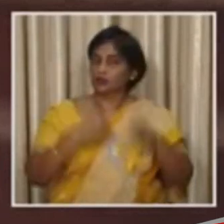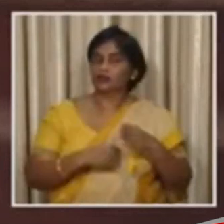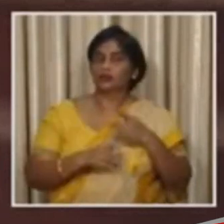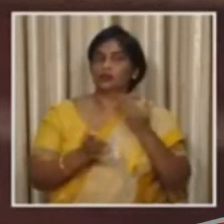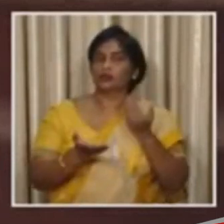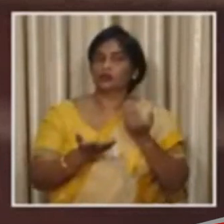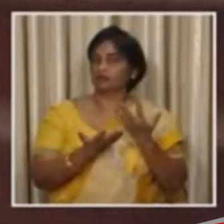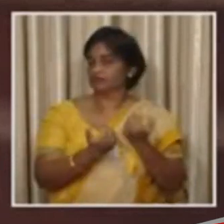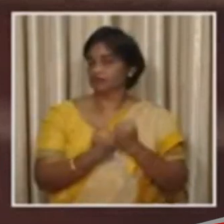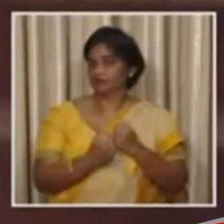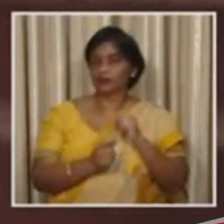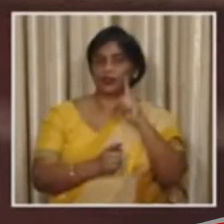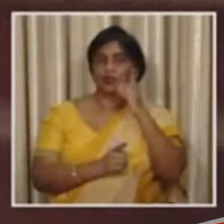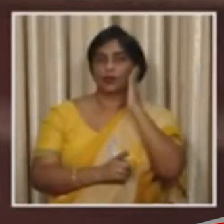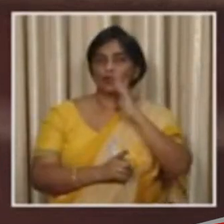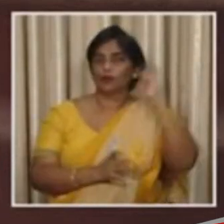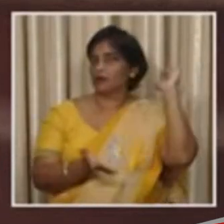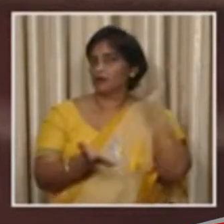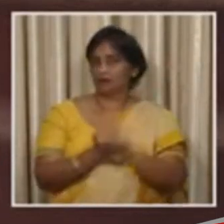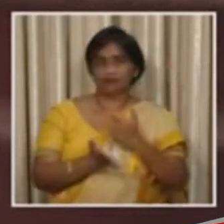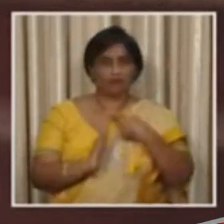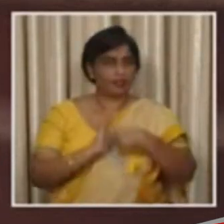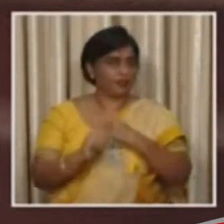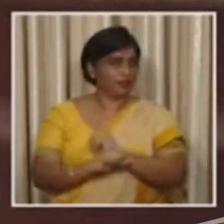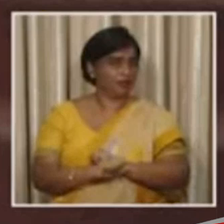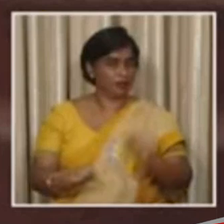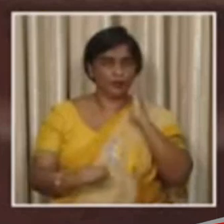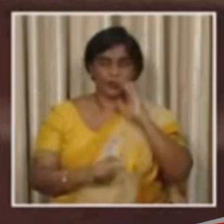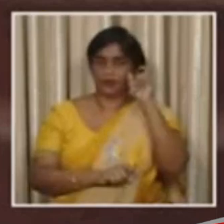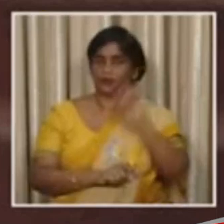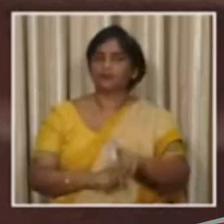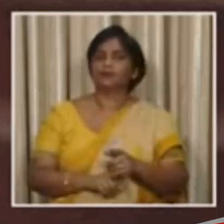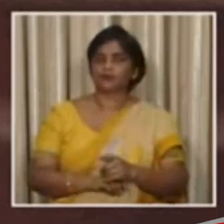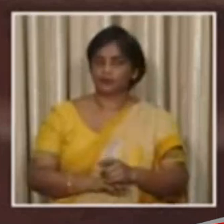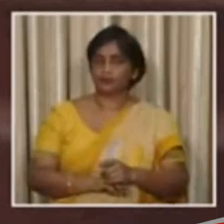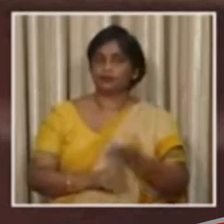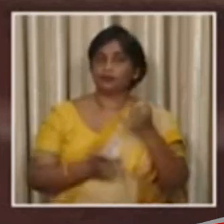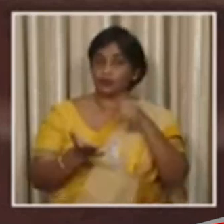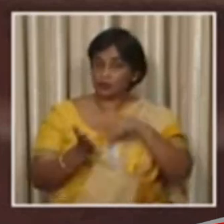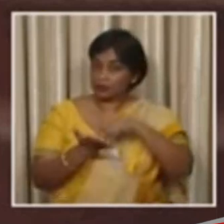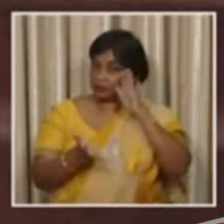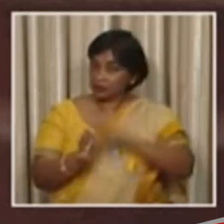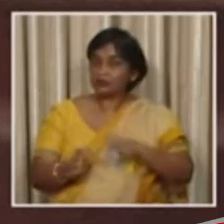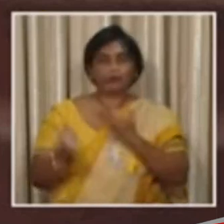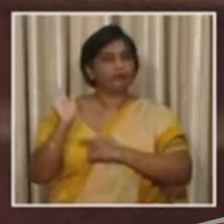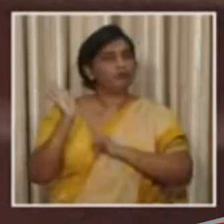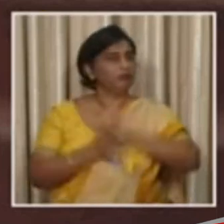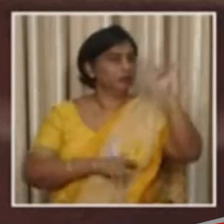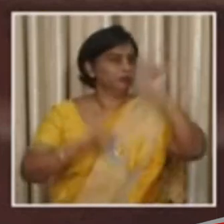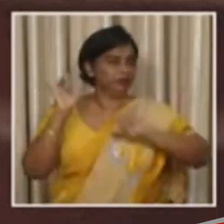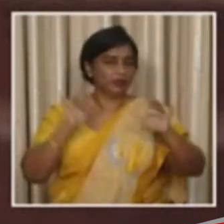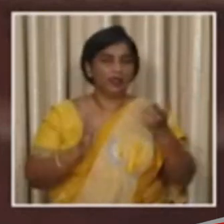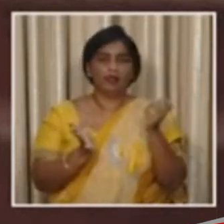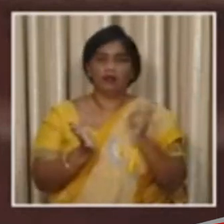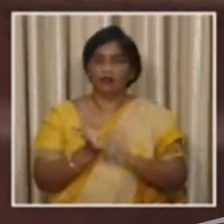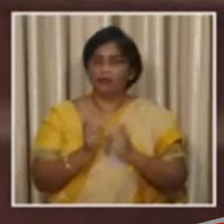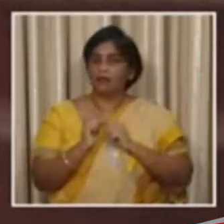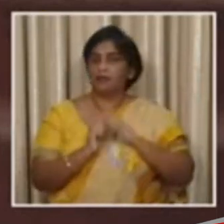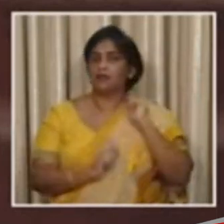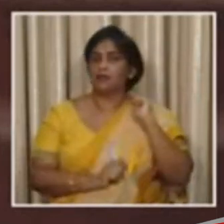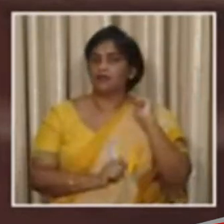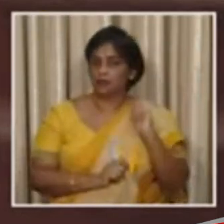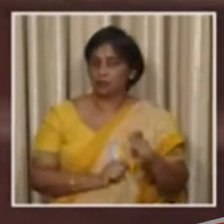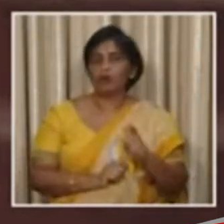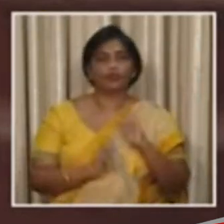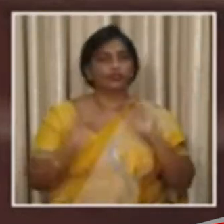බාරගන්න වෙලාවේ. එක සංචාරකයෙක්වත් ලංකාවේ හිටියේ නැහැ. සංචාරක හිටපු ප්‍රමාණයක් ගියා. ඒ වගේම ණය නැවත සවක් ගෙවීමට